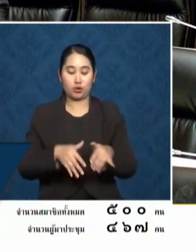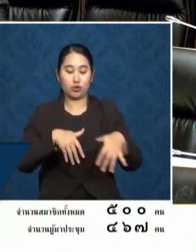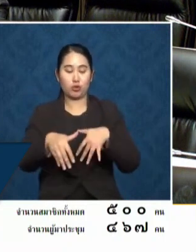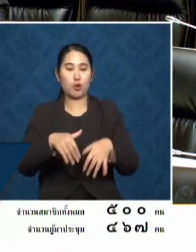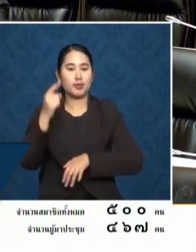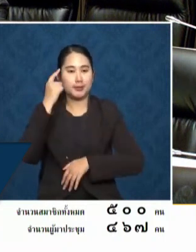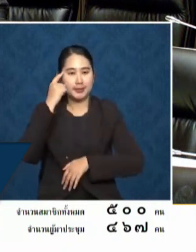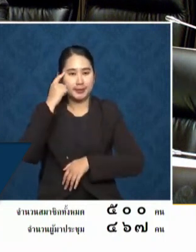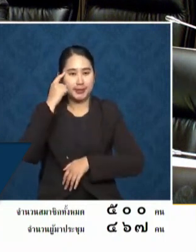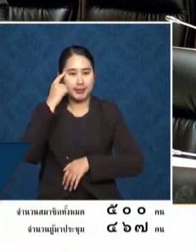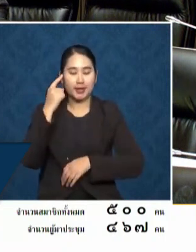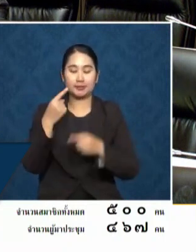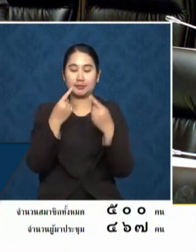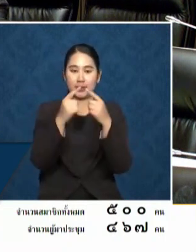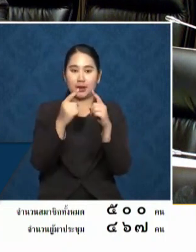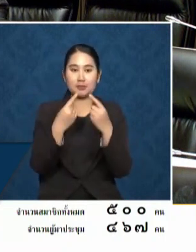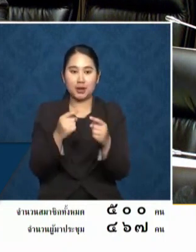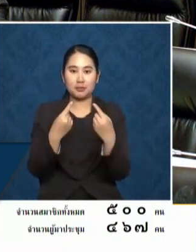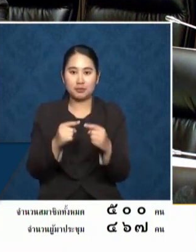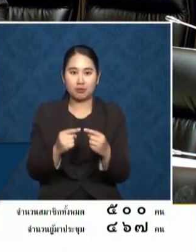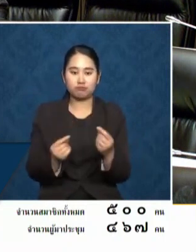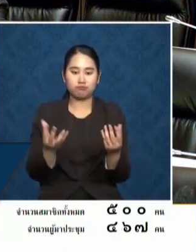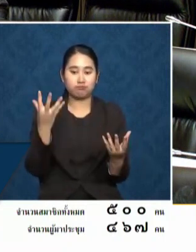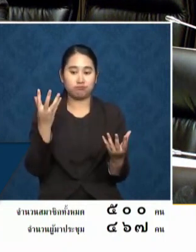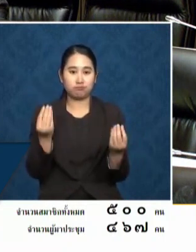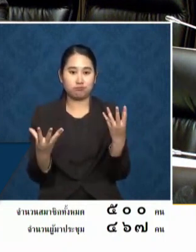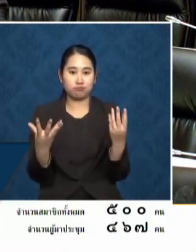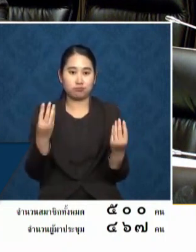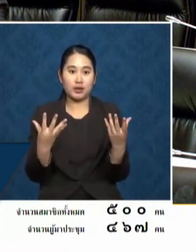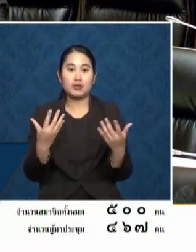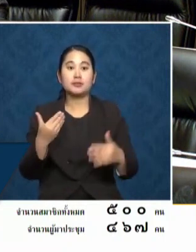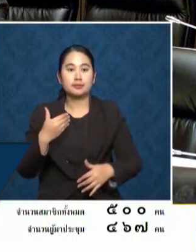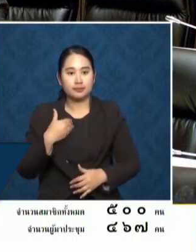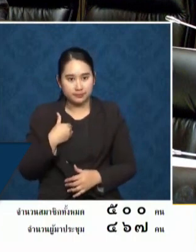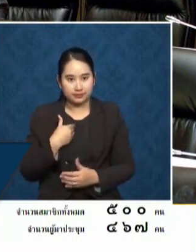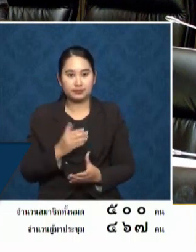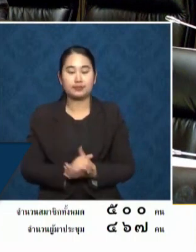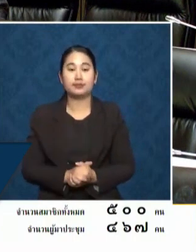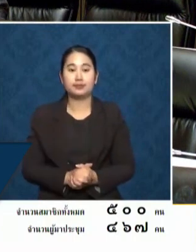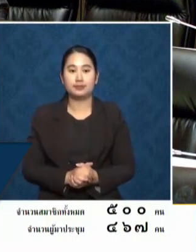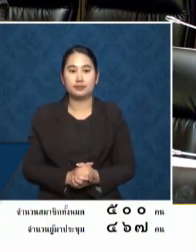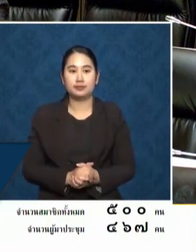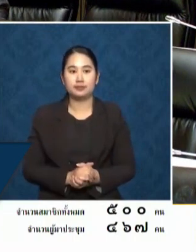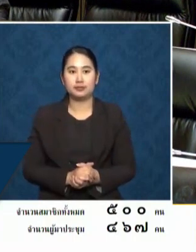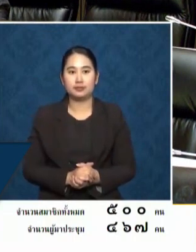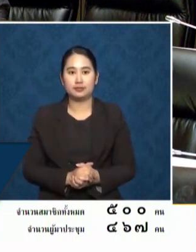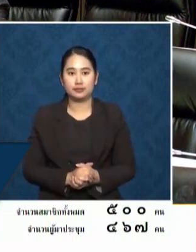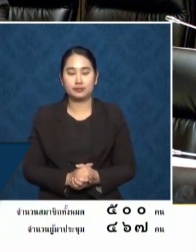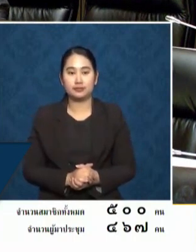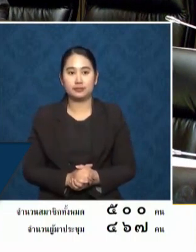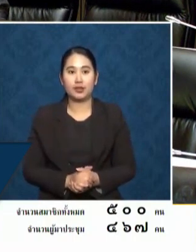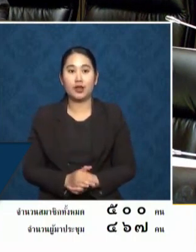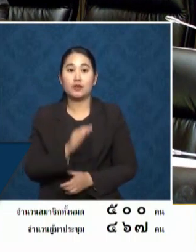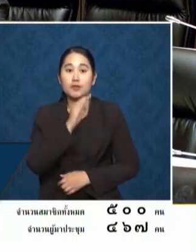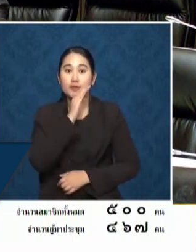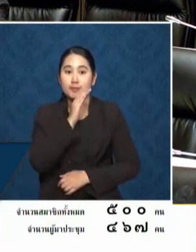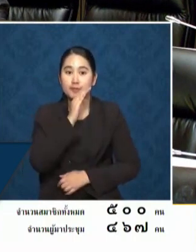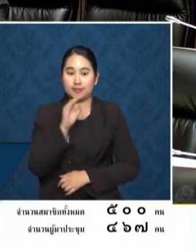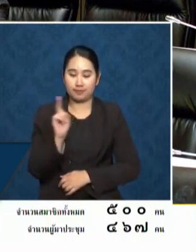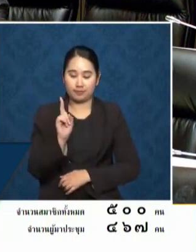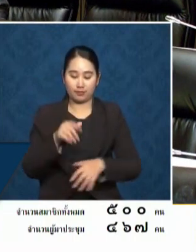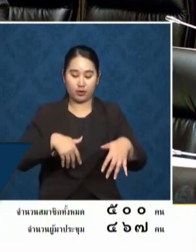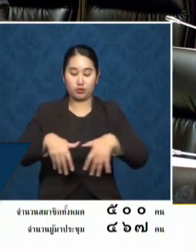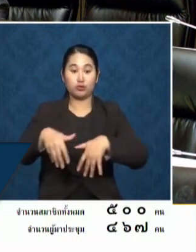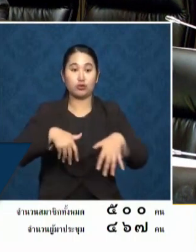หรือให้น้ำหนักกับ 2คุณค่าดังกล่าวในสัดส่วนที่ไม่เท่ากันเสมอไปหากประชาธิปไตยและ